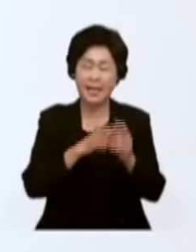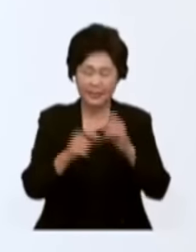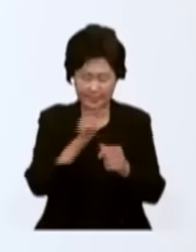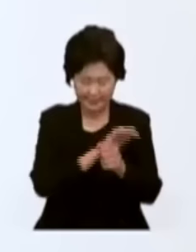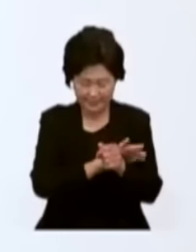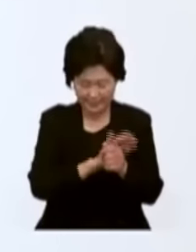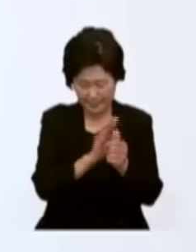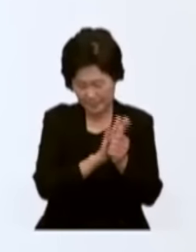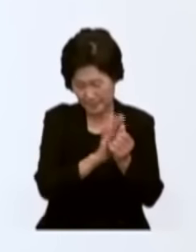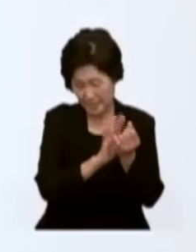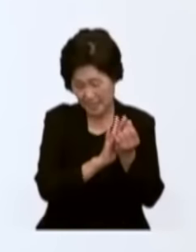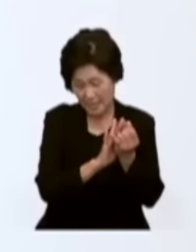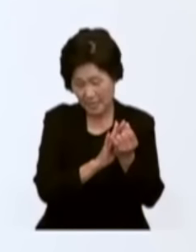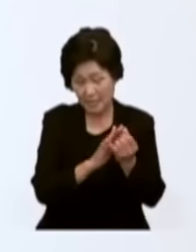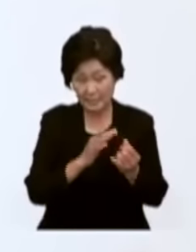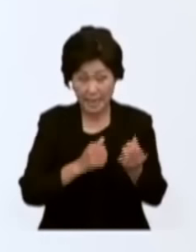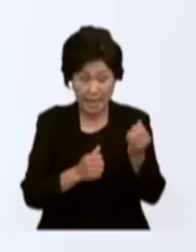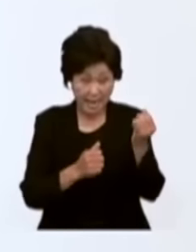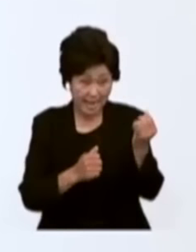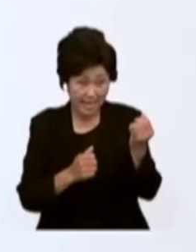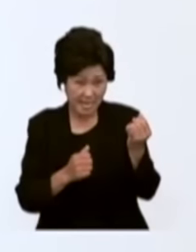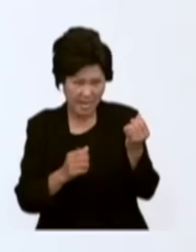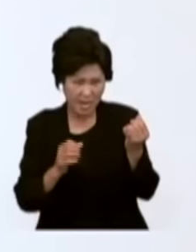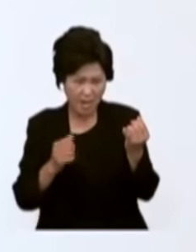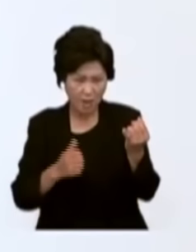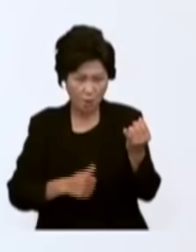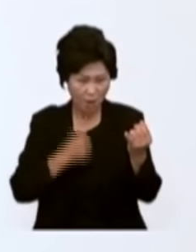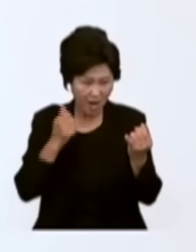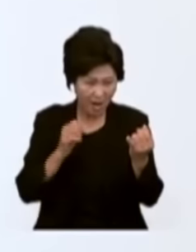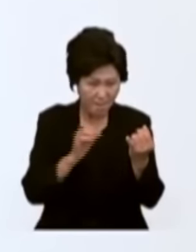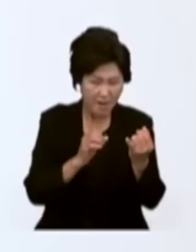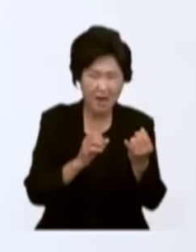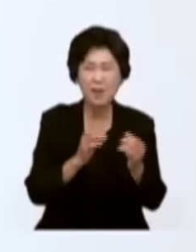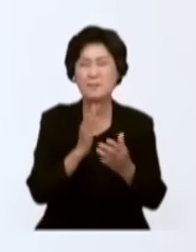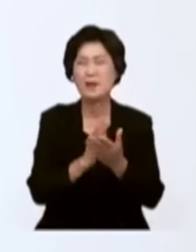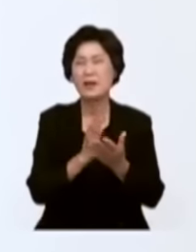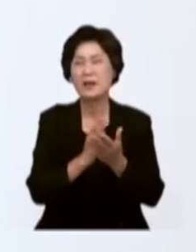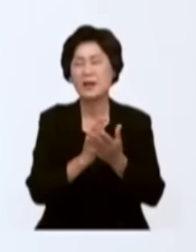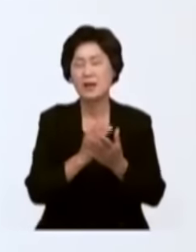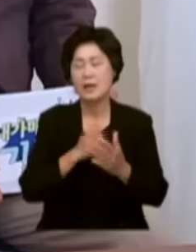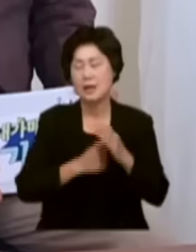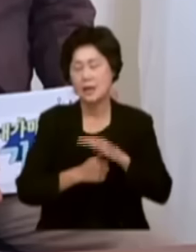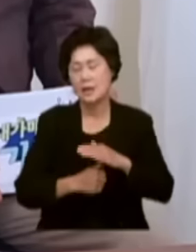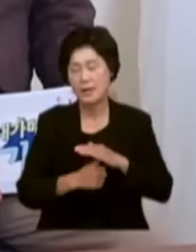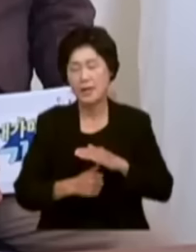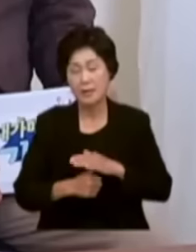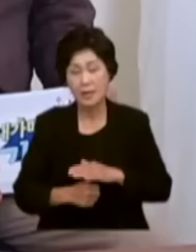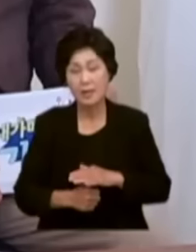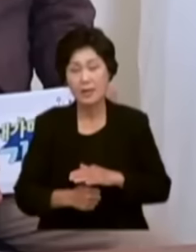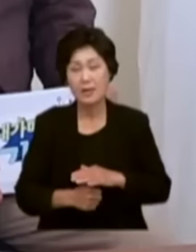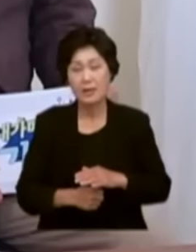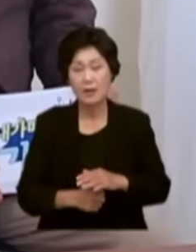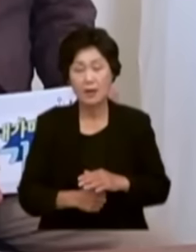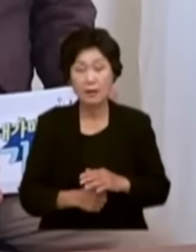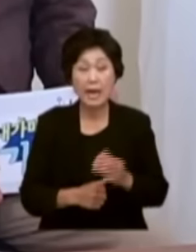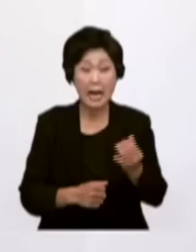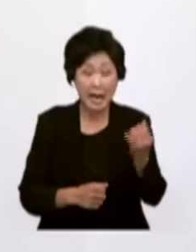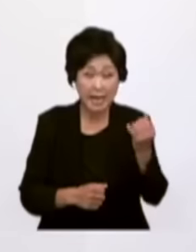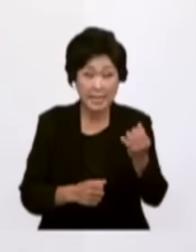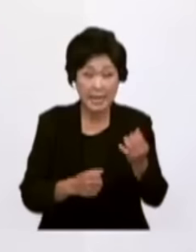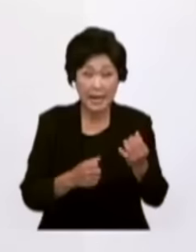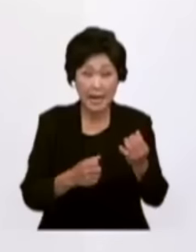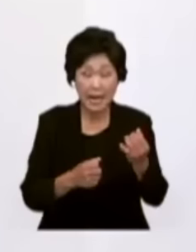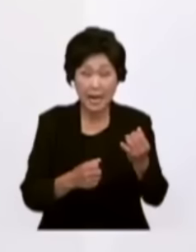열고 들어가면서 절대 아내에게 화를 내면 안 된다 하나님께서 아내한테 잘해라 그랬지 문을 열고 쑥 들어가요 그럼 아내가 아직 밥을 안 하고 있어요 왜냐면 이제